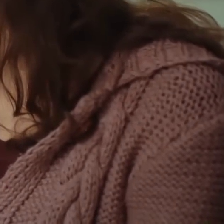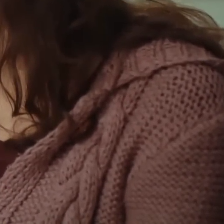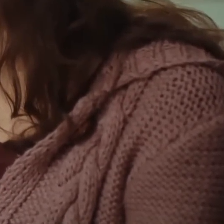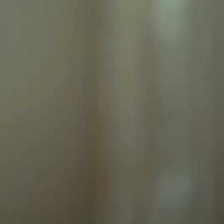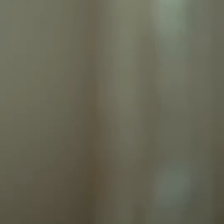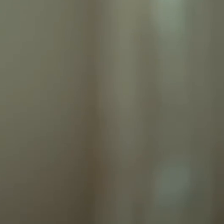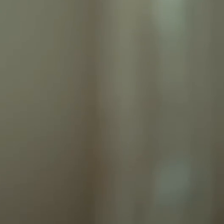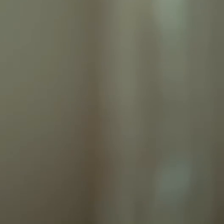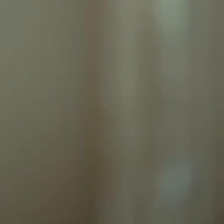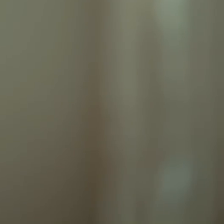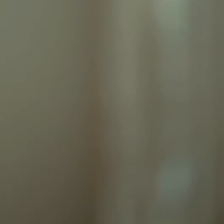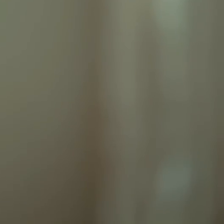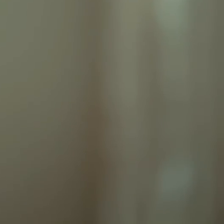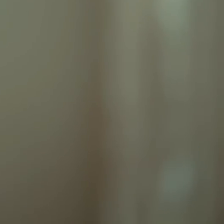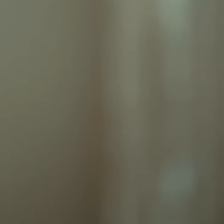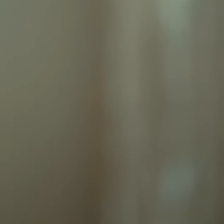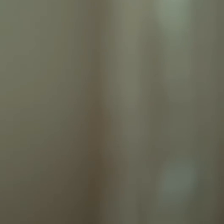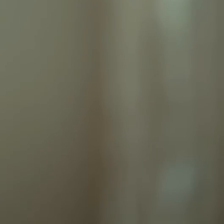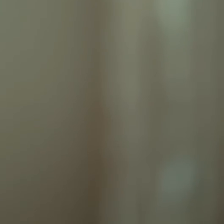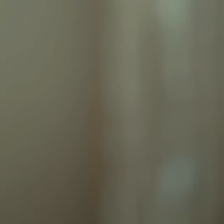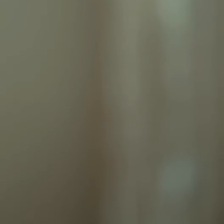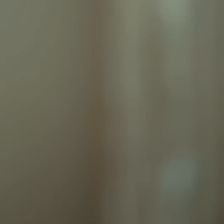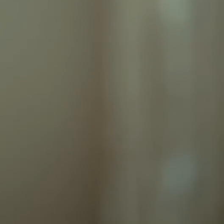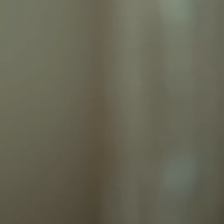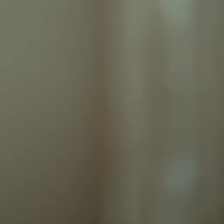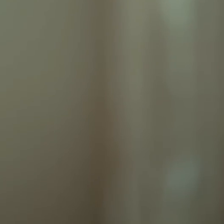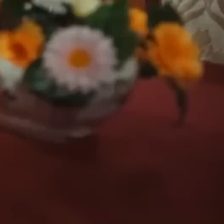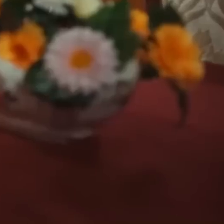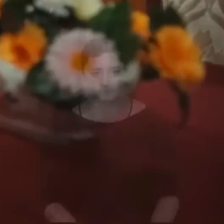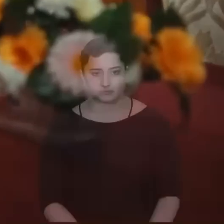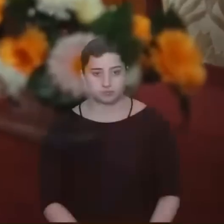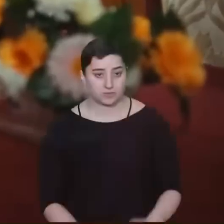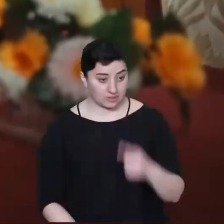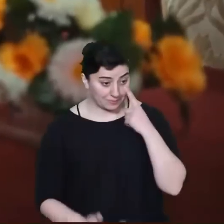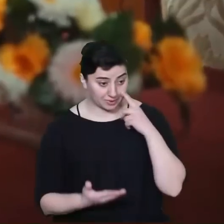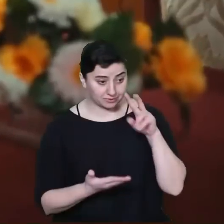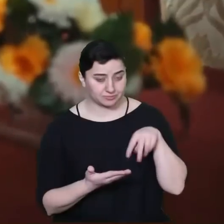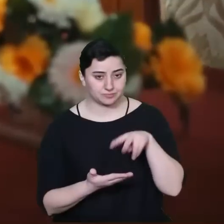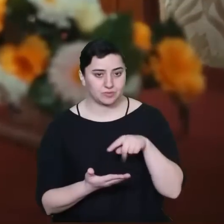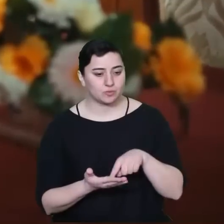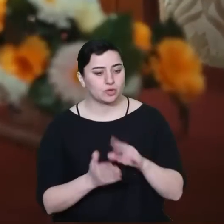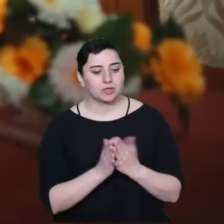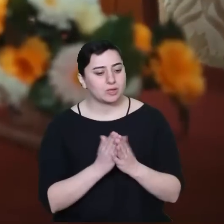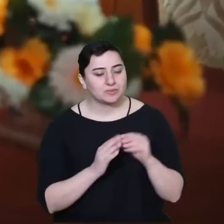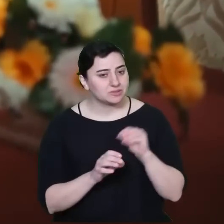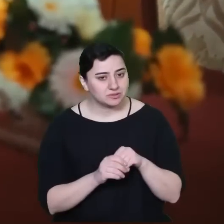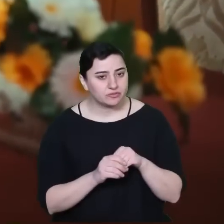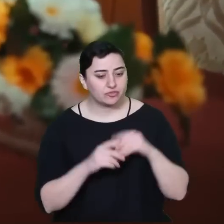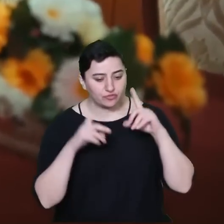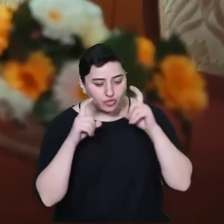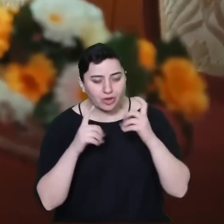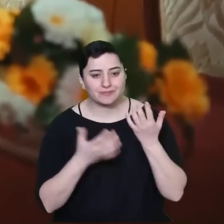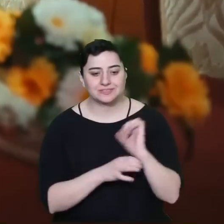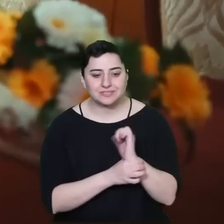Merve dalgın, önünde duran tepsiye elini sürmeden düşünceli, boş bakışlarla oturuyor. Bak, bu ansiklopedide